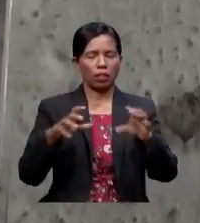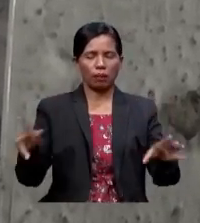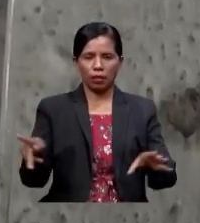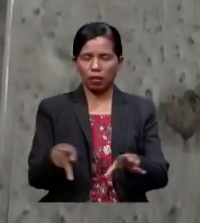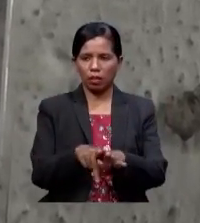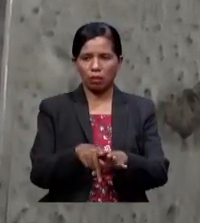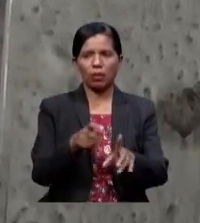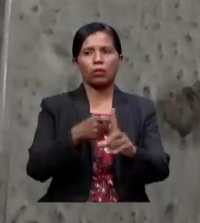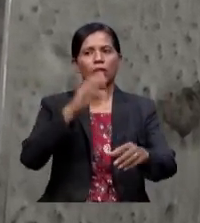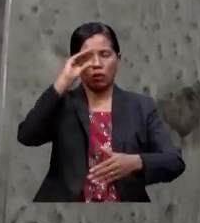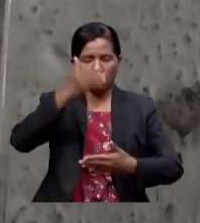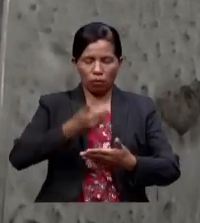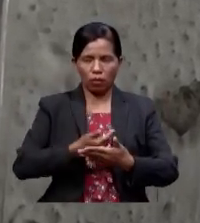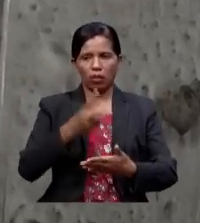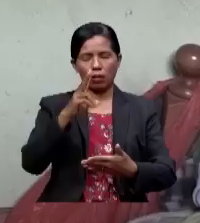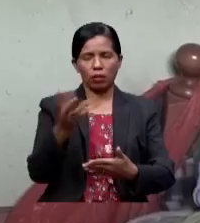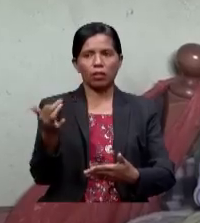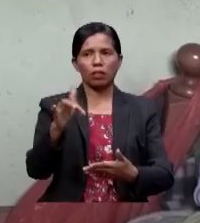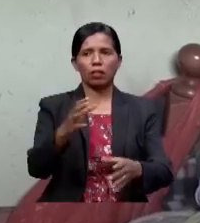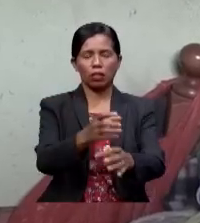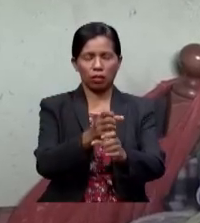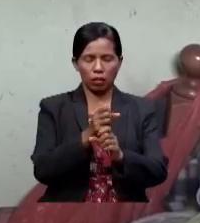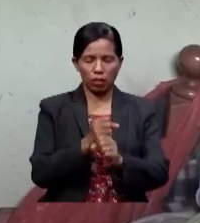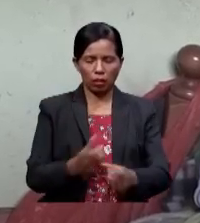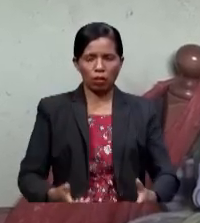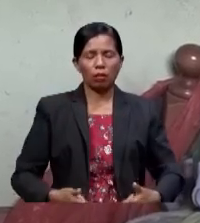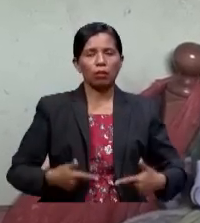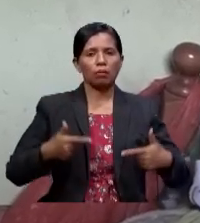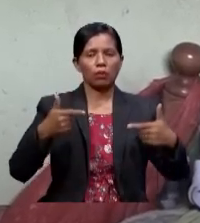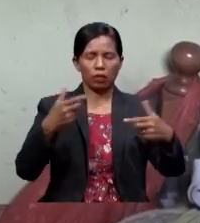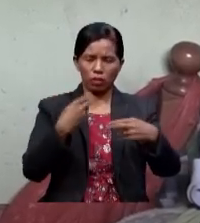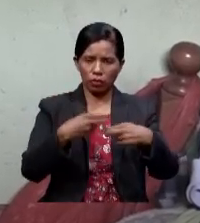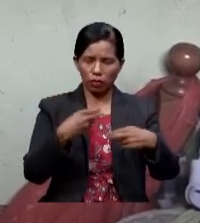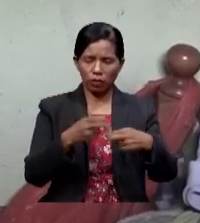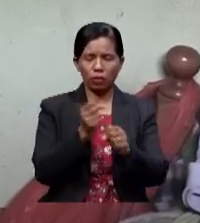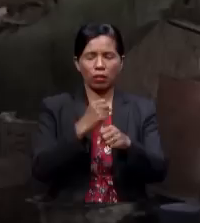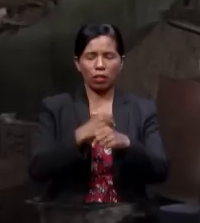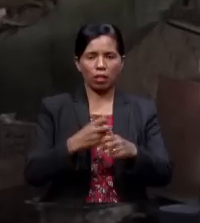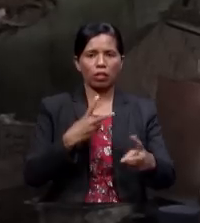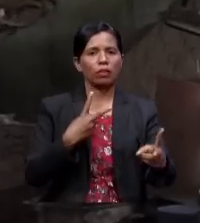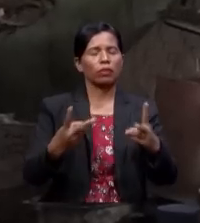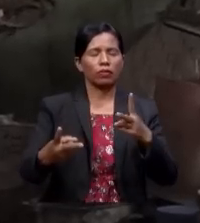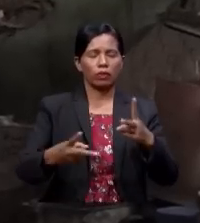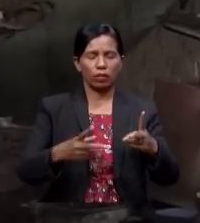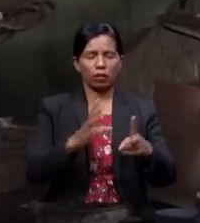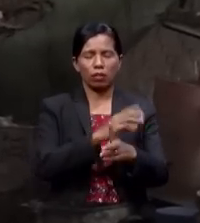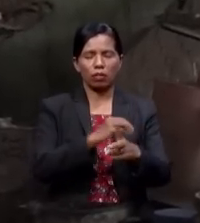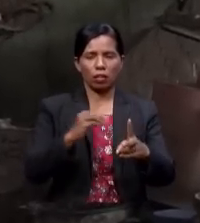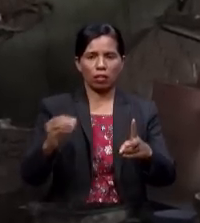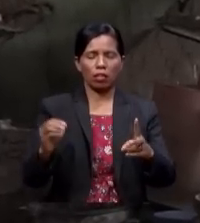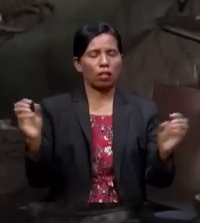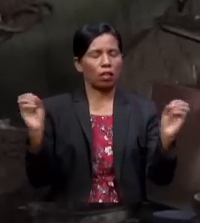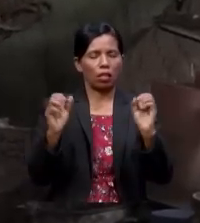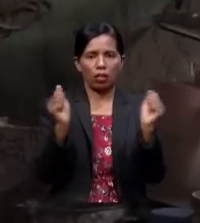ne. Sira nain rua simu realidade moruk ne, hodi halau viazeng Moris laho uang nia